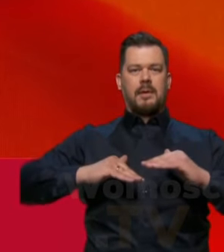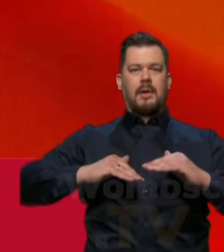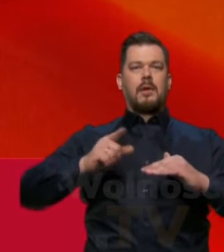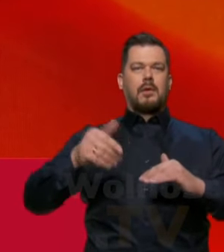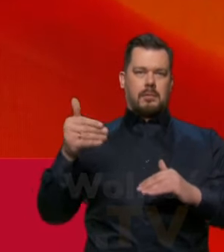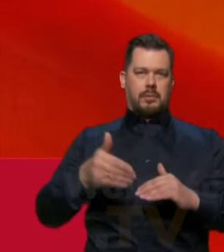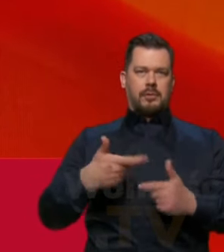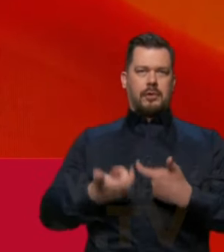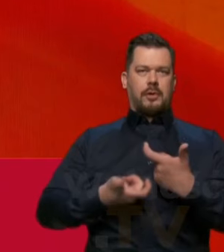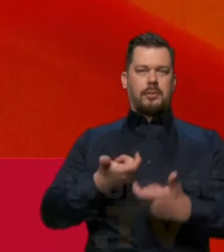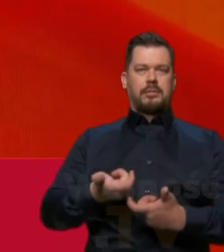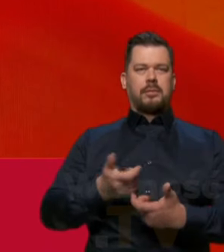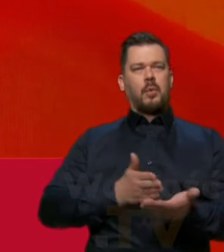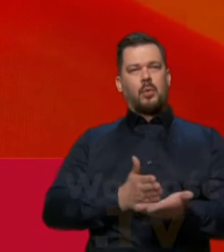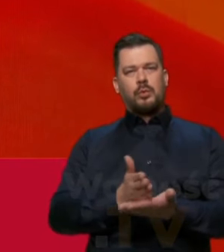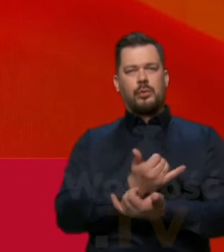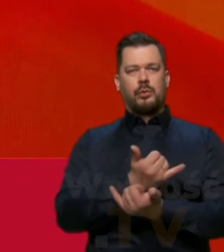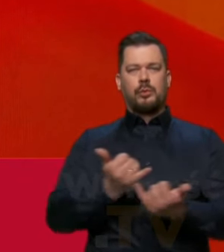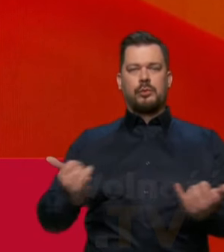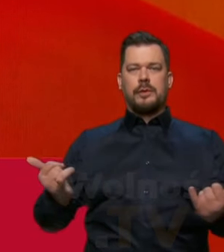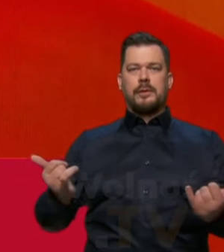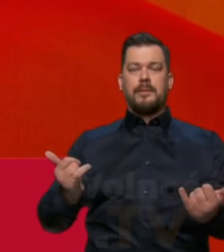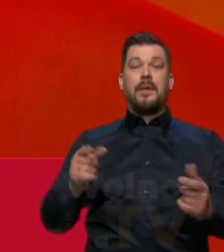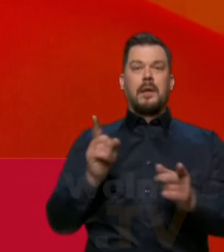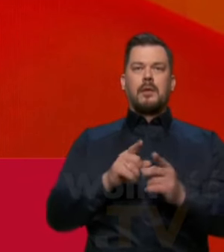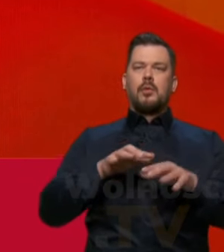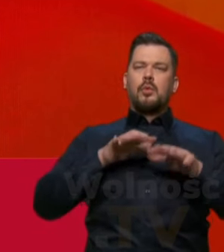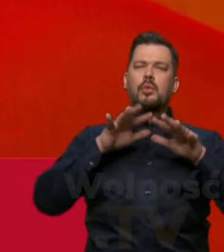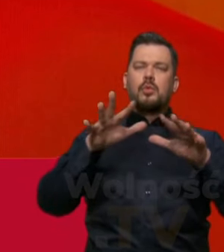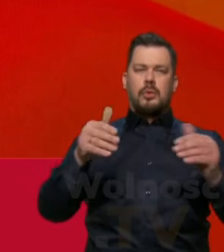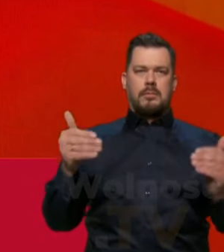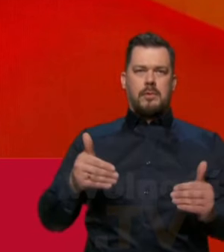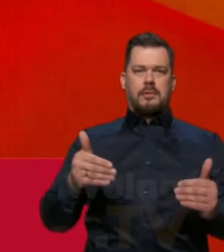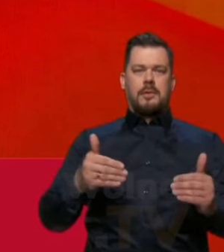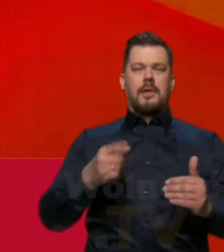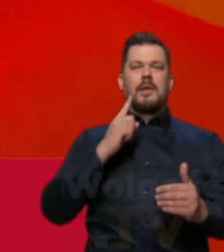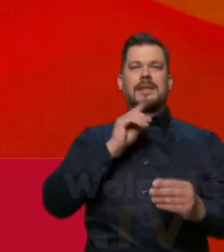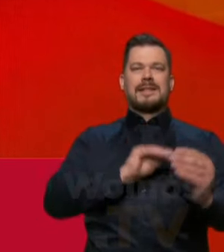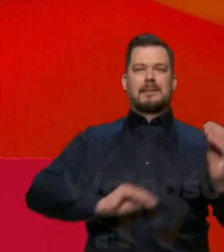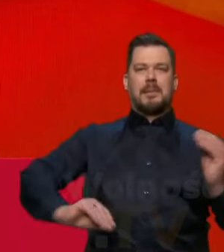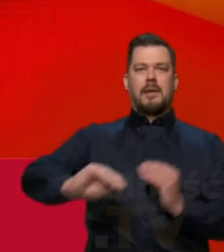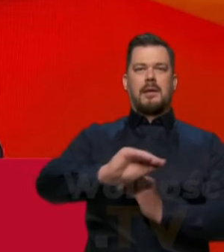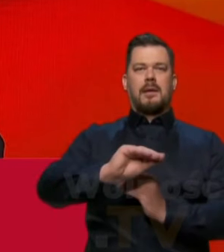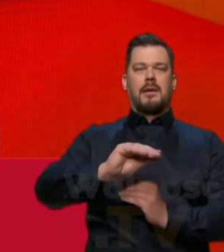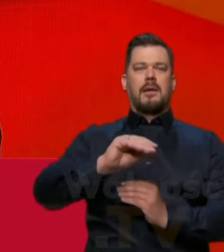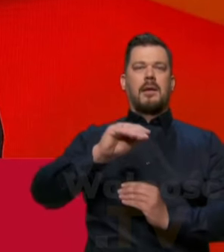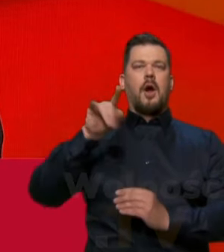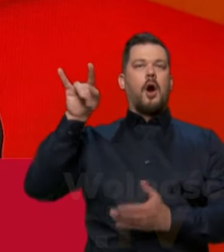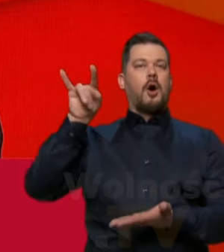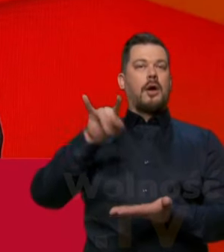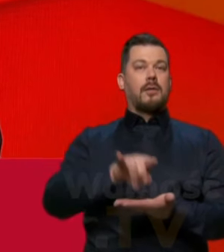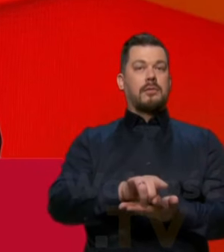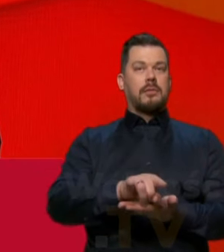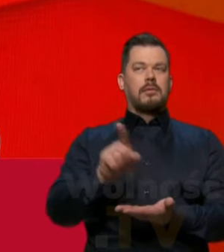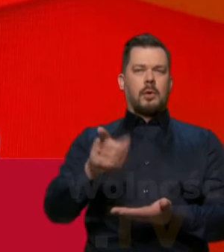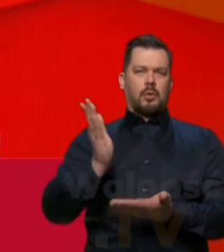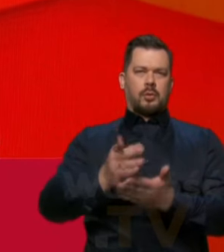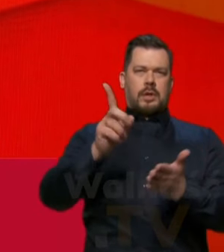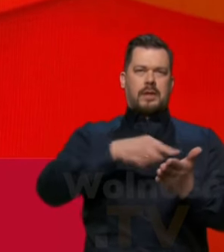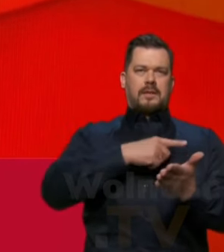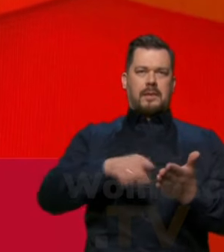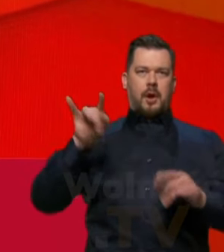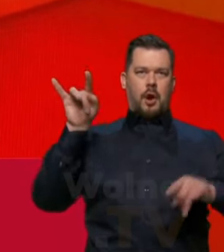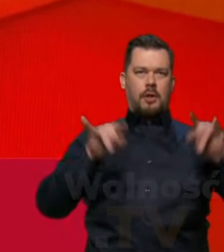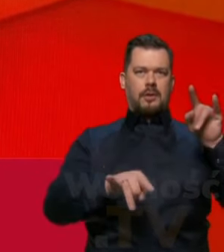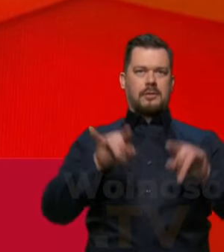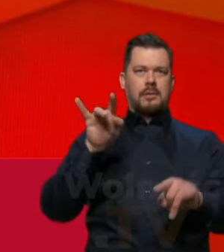kwartały mieszkaniowo-usługowe. Wreszcie jest wielki potencjał w przebudowie, zabudowie Okęcia po tym, jak przestanie tam funkcjonować